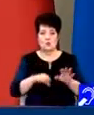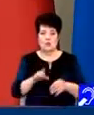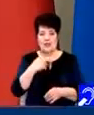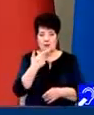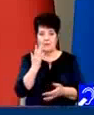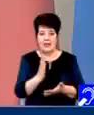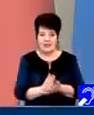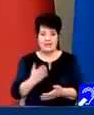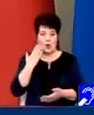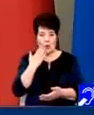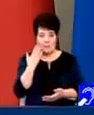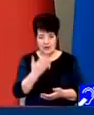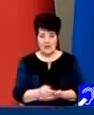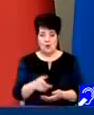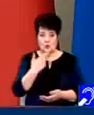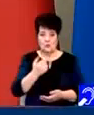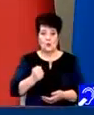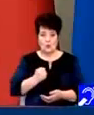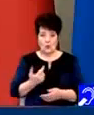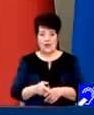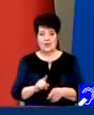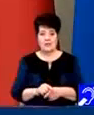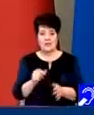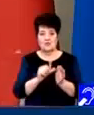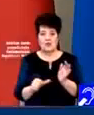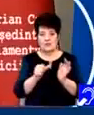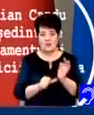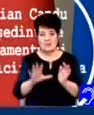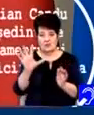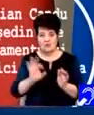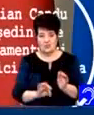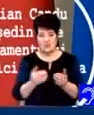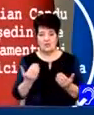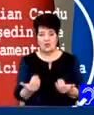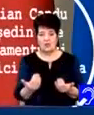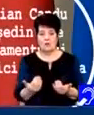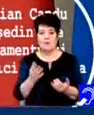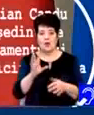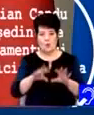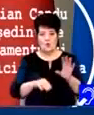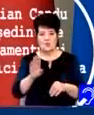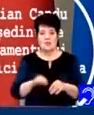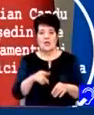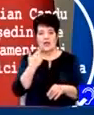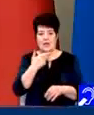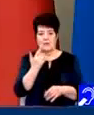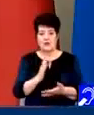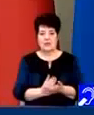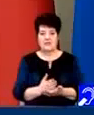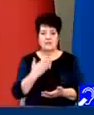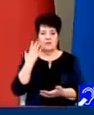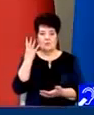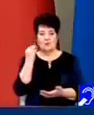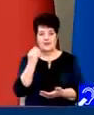limba este limba română. O spun cu regret, dar undeva 60-65% la ora actuală încă consideră că limba este